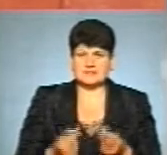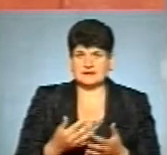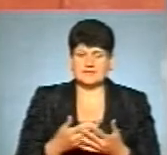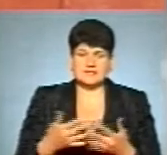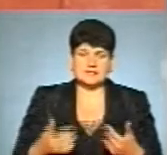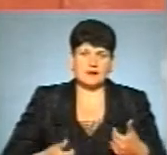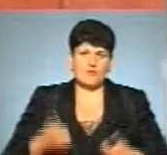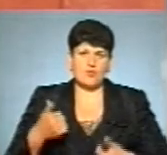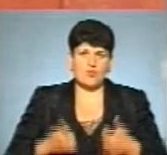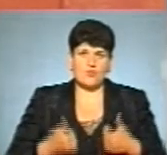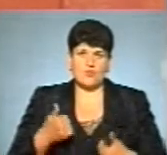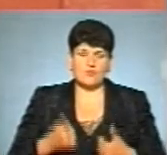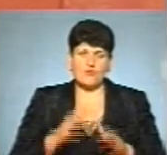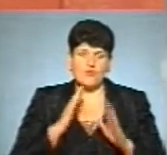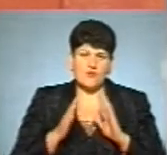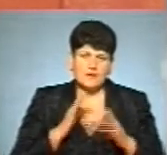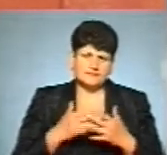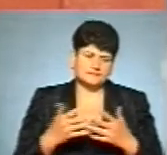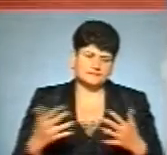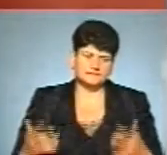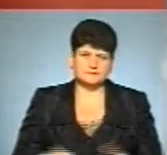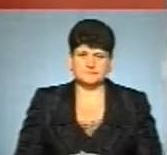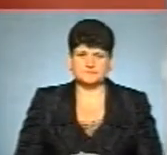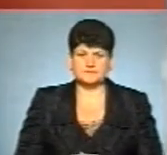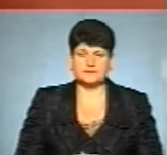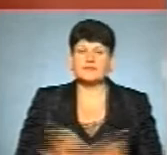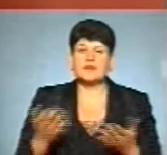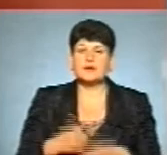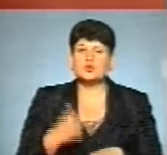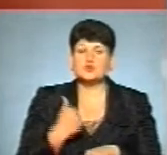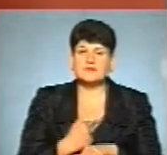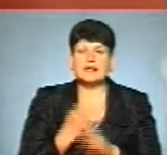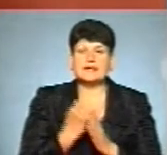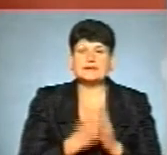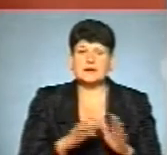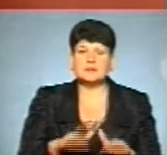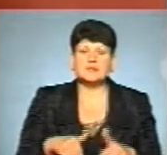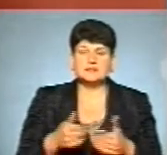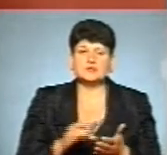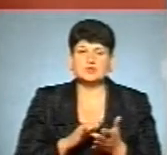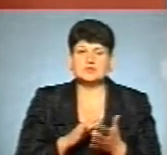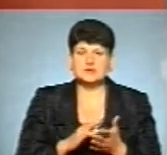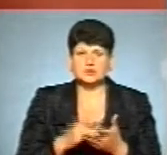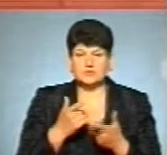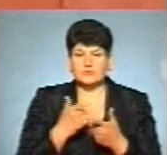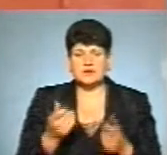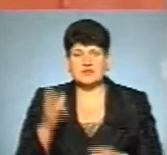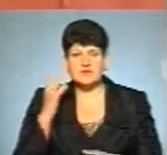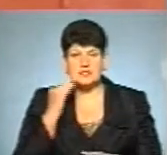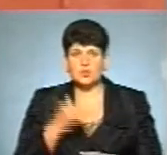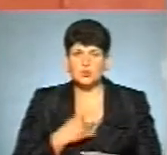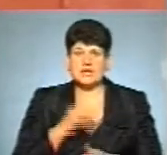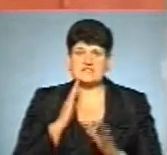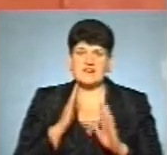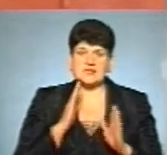певних конкурсах, там, чи у Фейсбуці, чи в інших мережах. Який основний канал передачі цієї туристичної інформації ви вважаєте? В нас